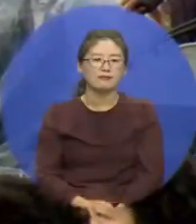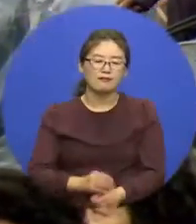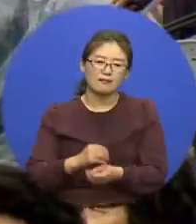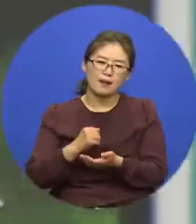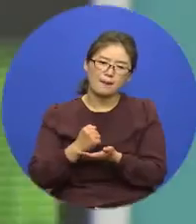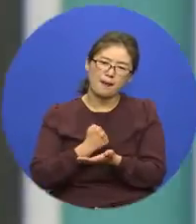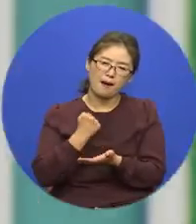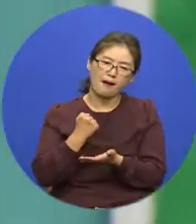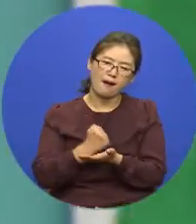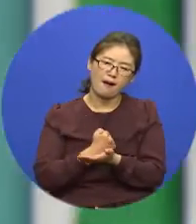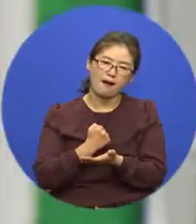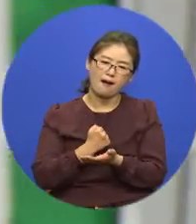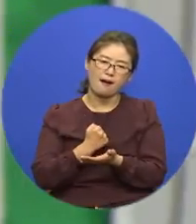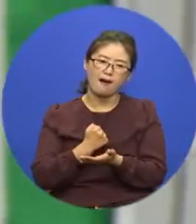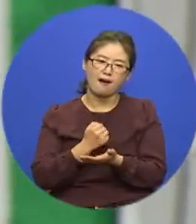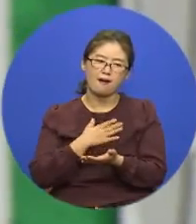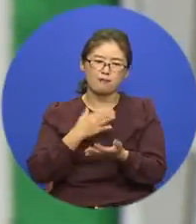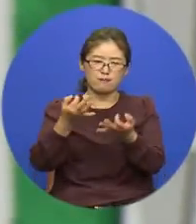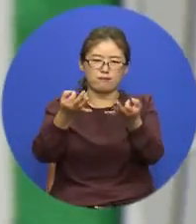안타까운 시선으로